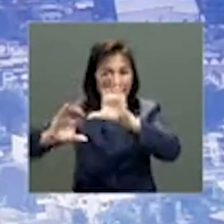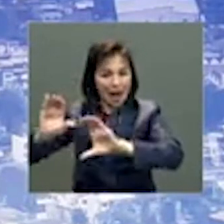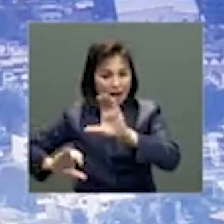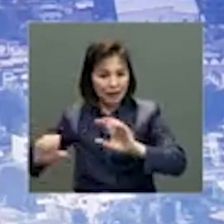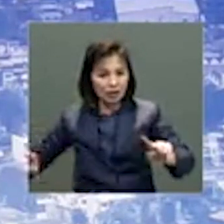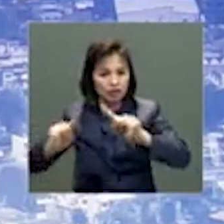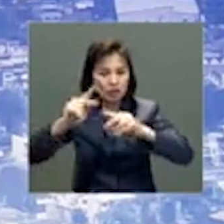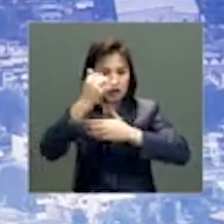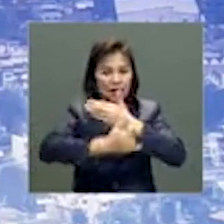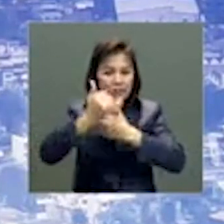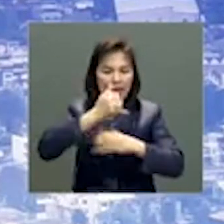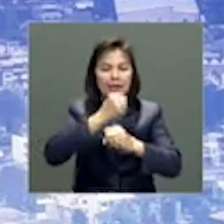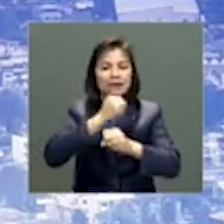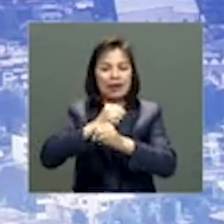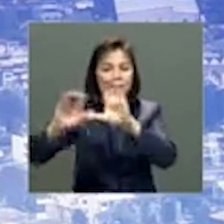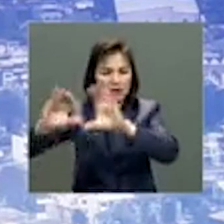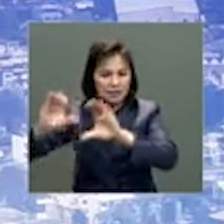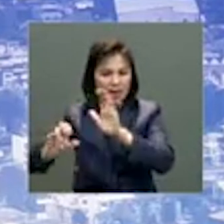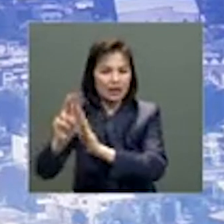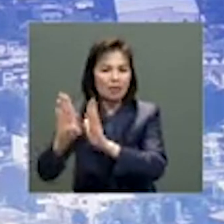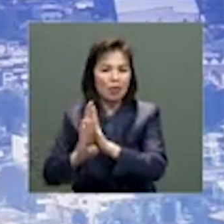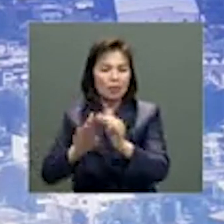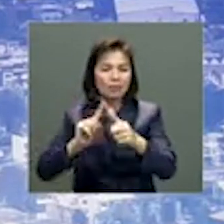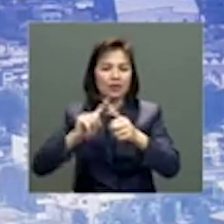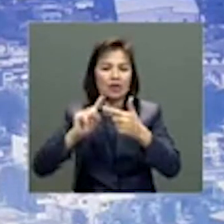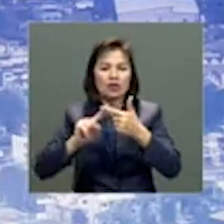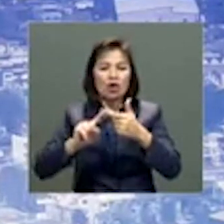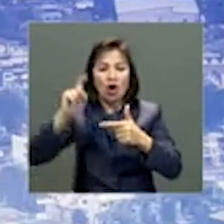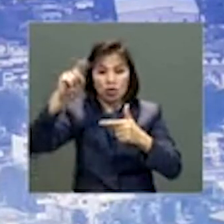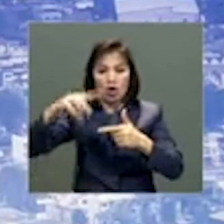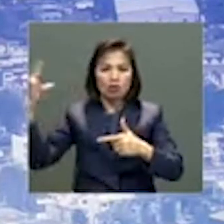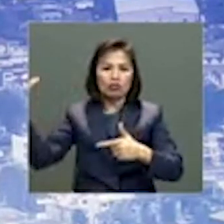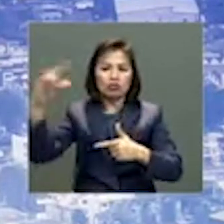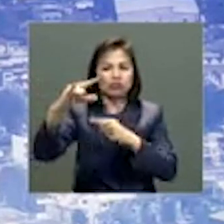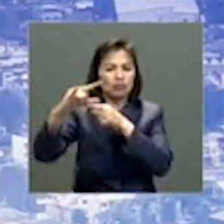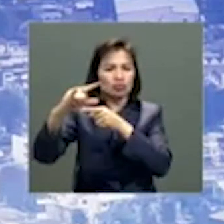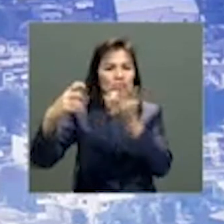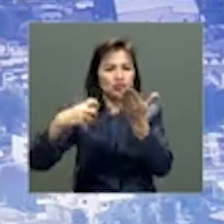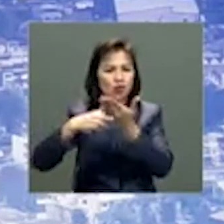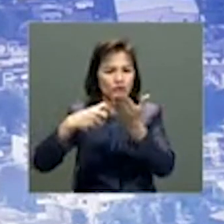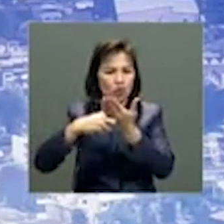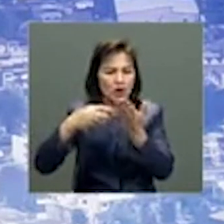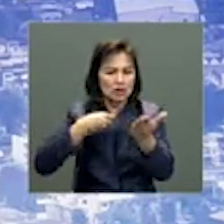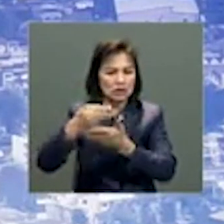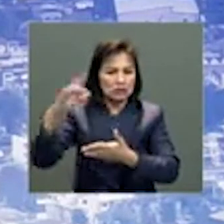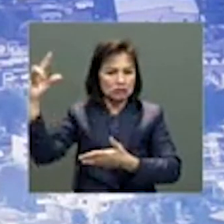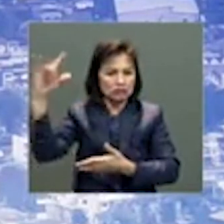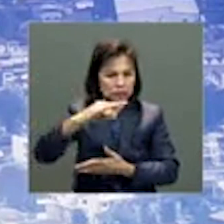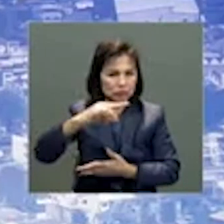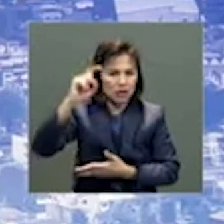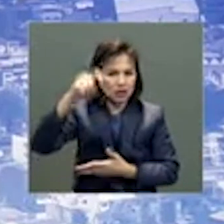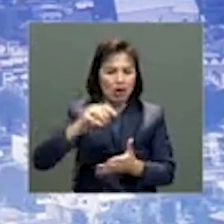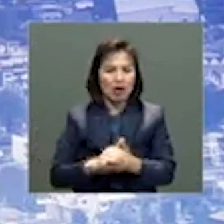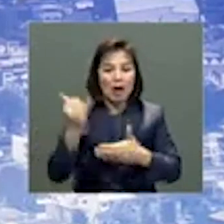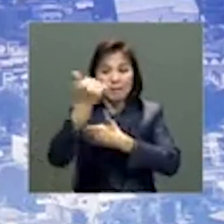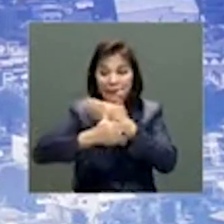อนนี้มีพื้นที่กักตัวอยู่ที่กรุงเทพและพัทยารองรับได้200คนต่อวันส่วนกรณีคนที่รักษาหายแ